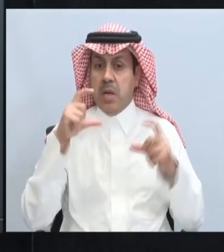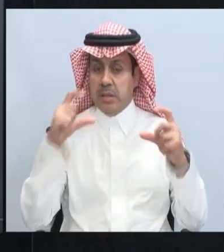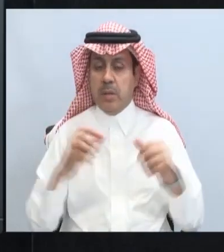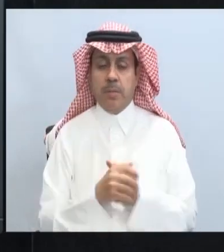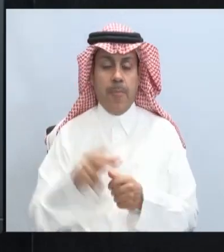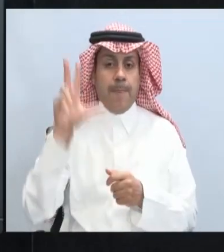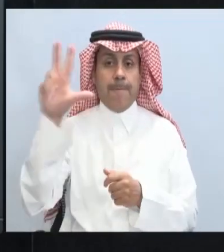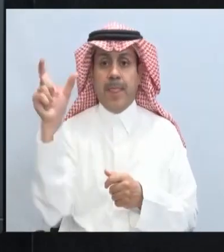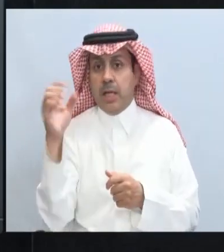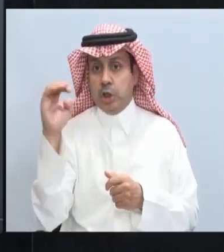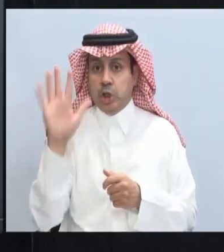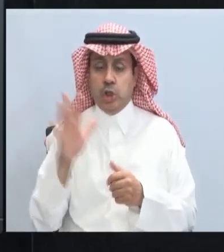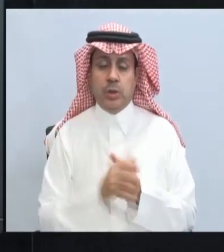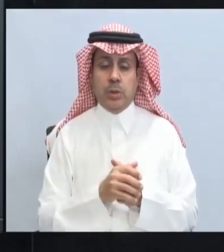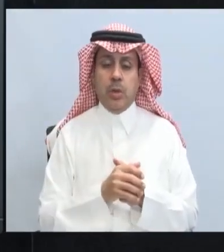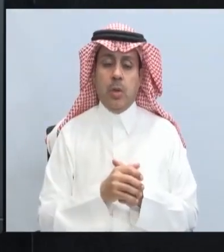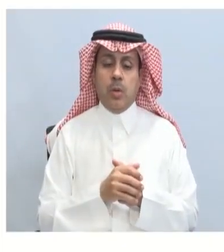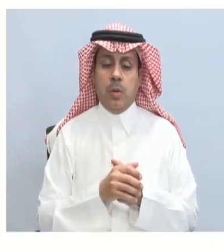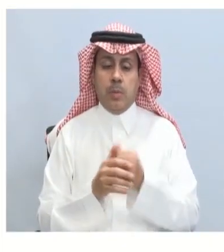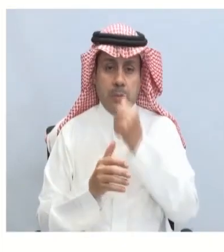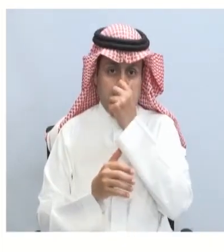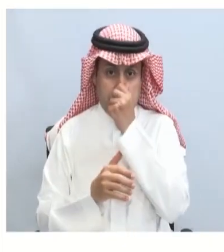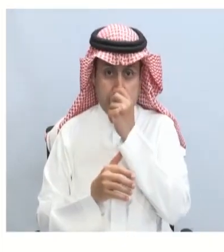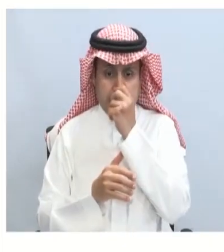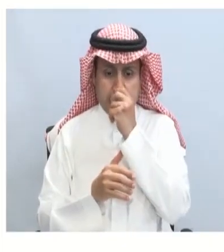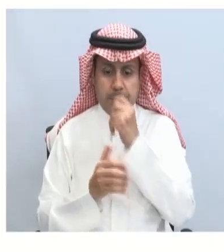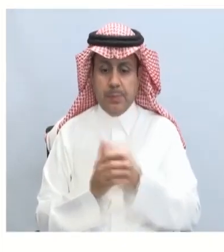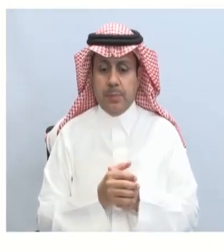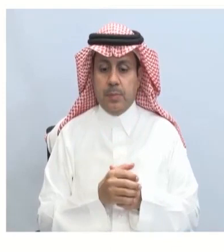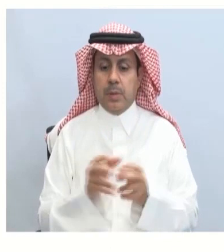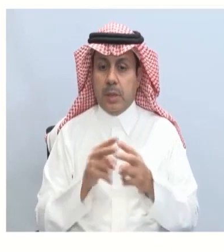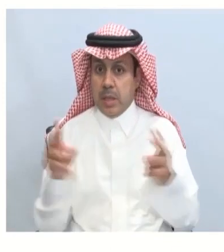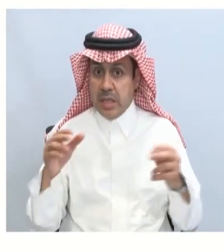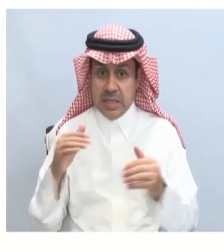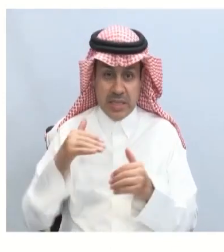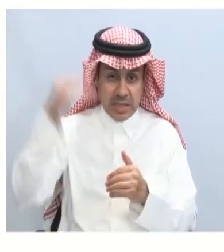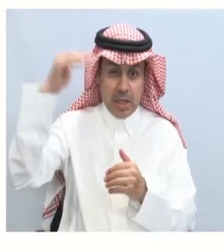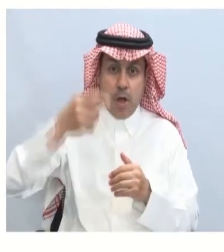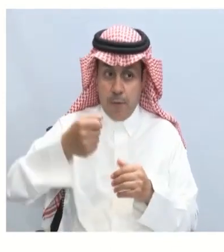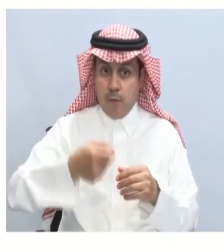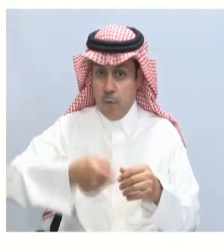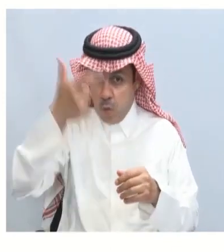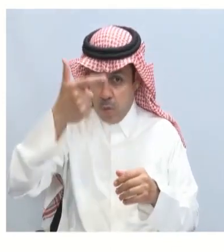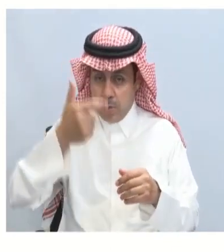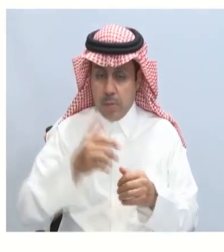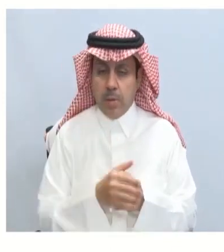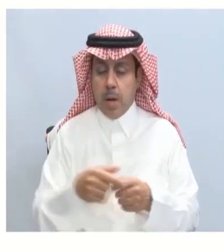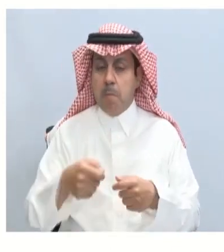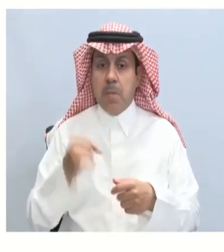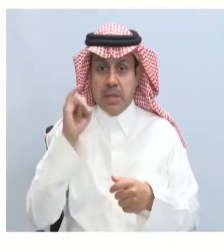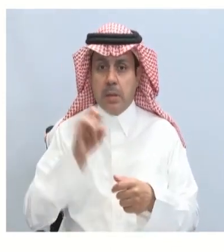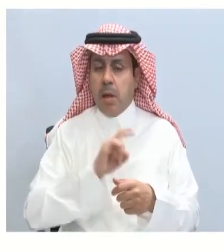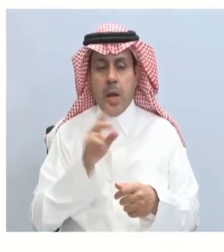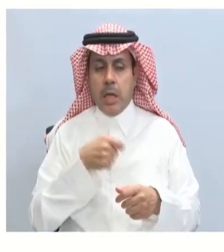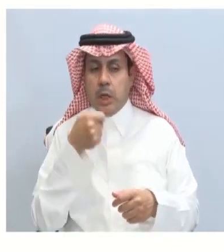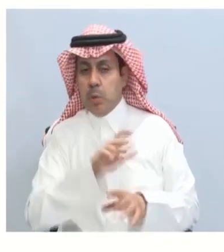نريد بعض صور النجس المحرم هنا ان يزيد في ثمن السلعه في المزاد وهو